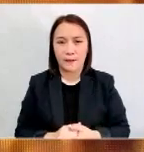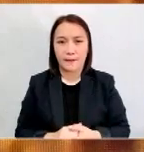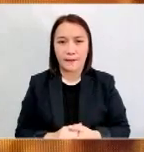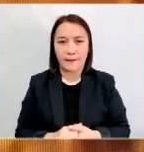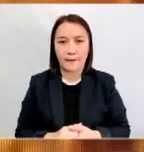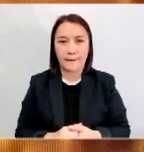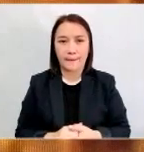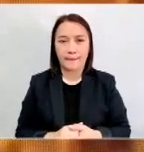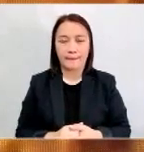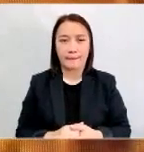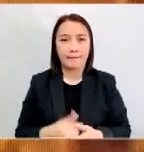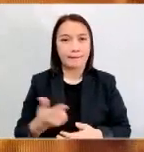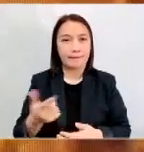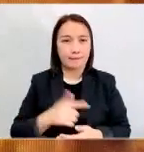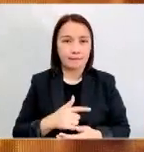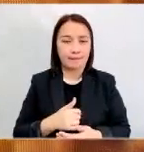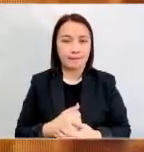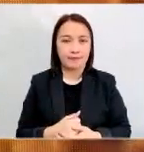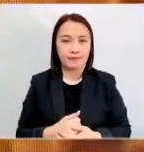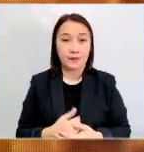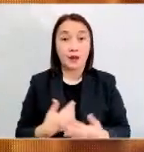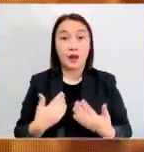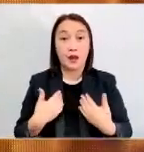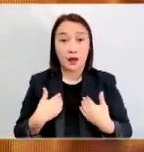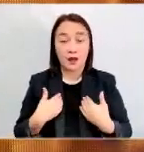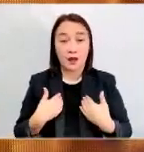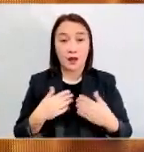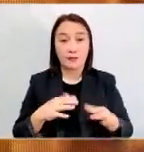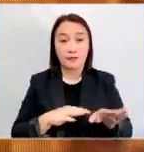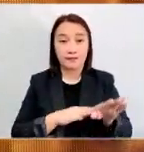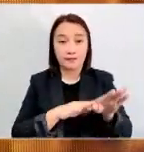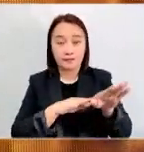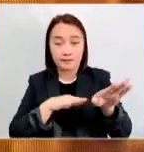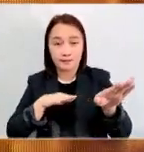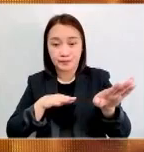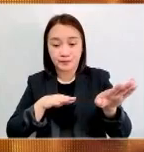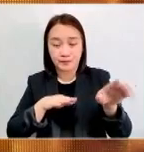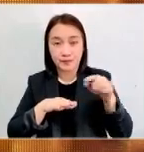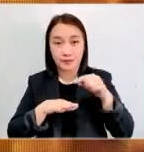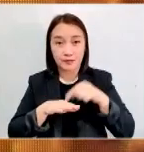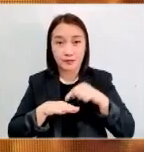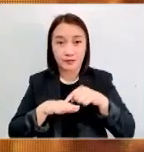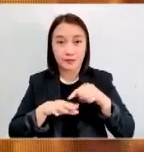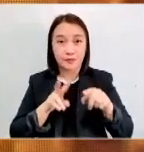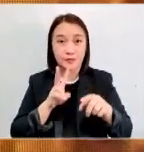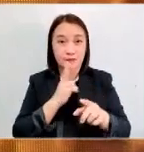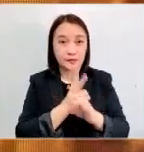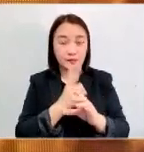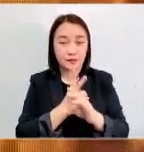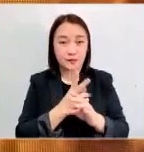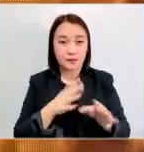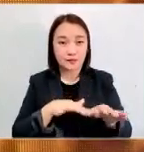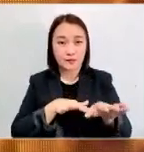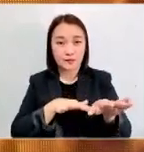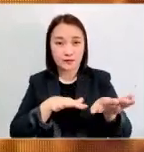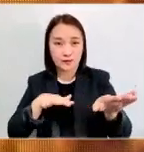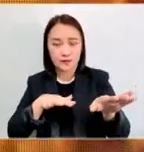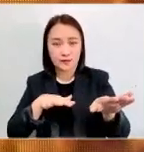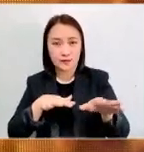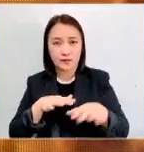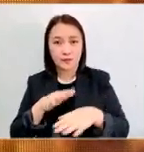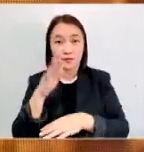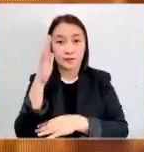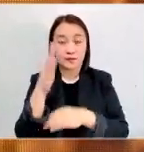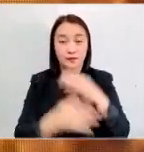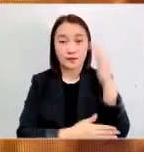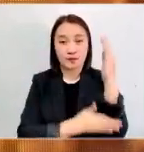Kumalas ang isang van na hatak-hatak ng isang trailer truck sa Mel Lopez Boulevard sa Maynila. Lumundo rin ang isang poste ng kuryente na